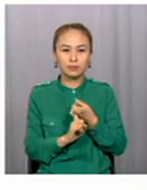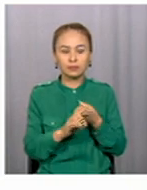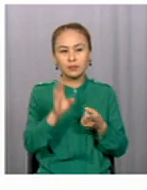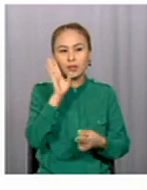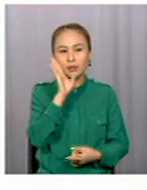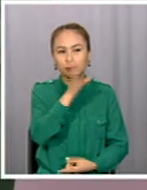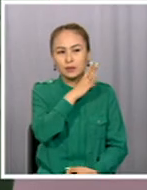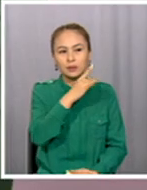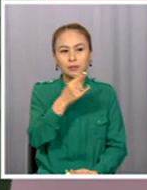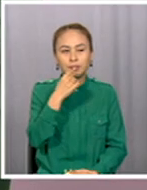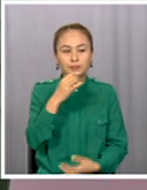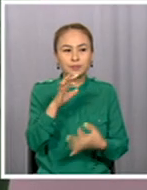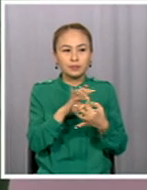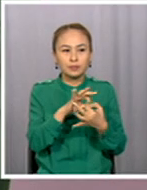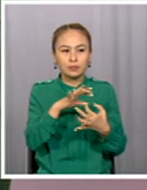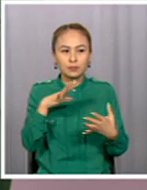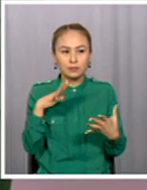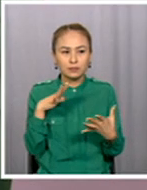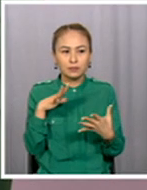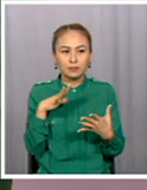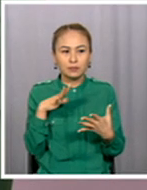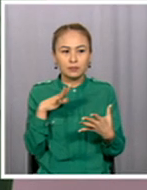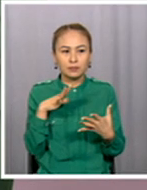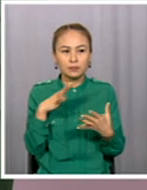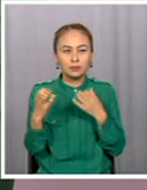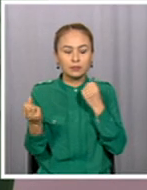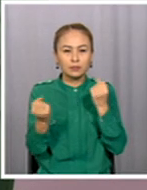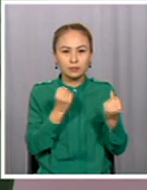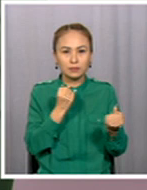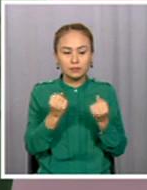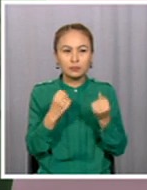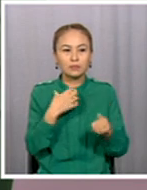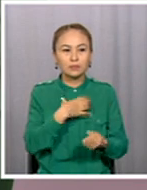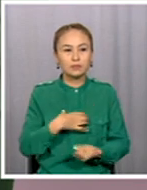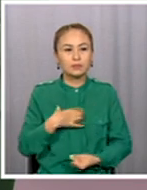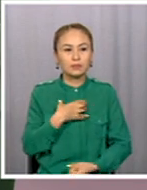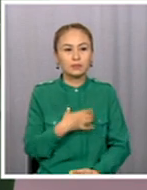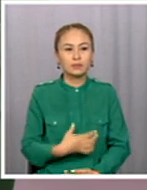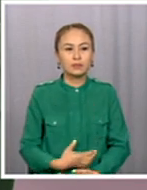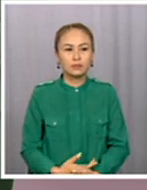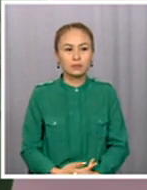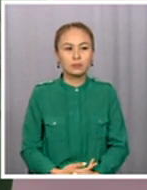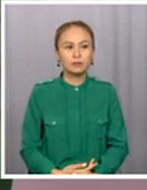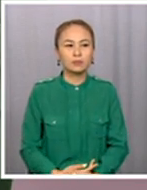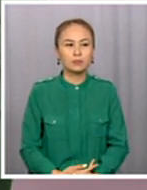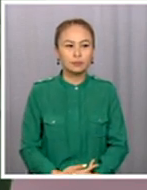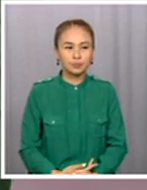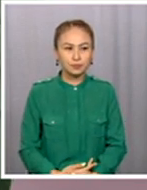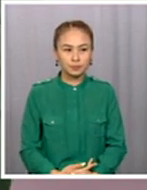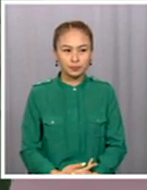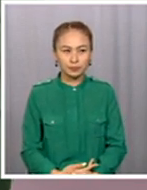байланысты. Ана тілі тәуелсіздігіміздің беріктігінің нышаны.